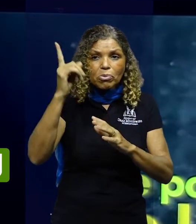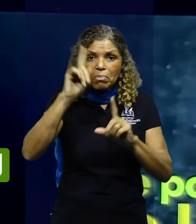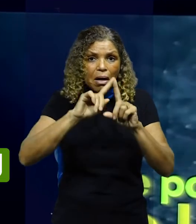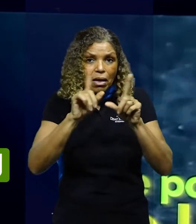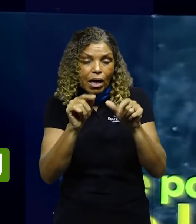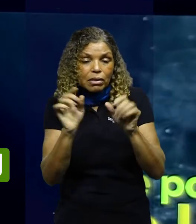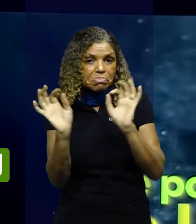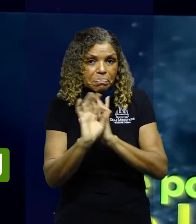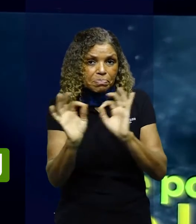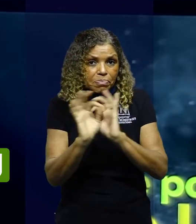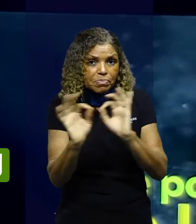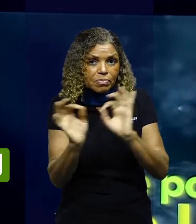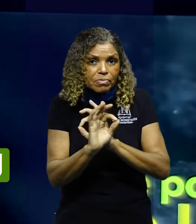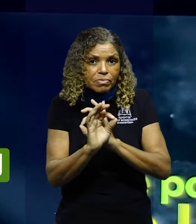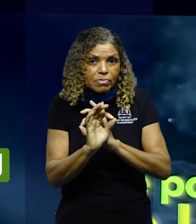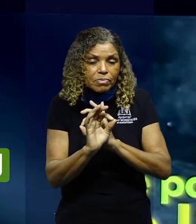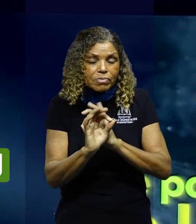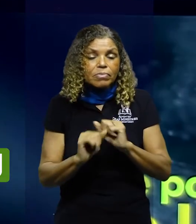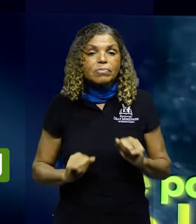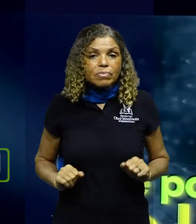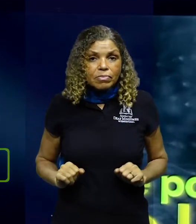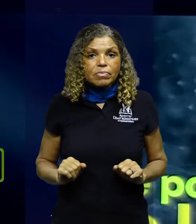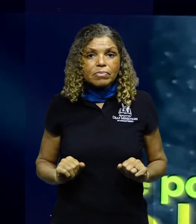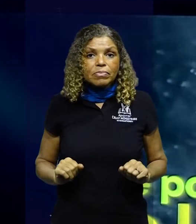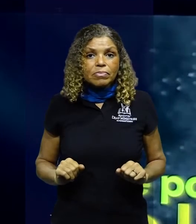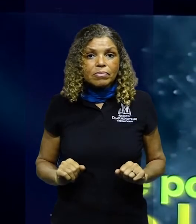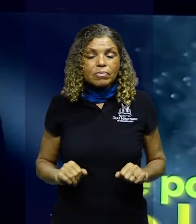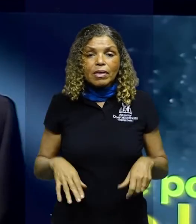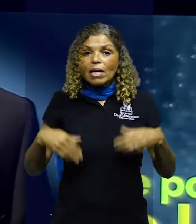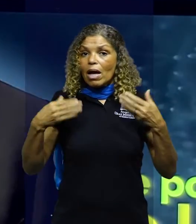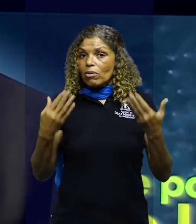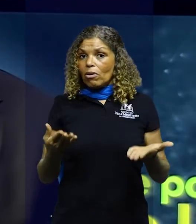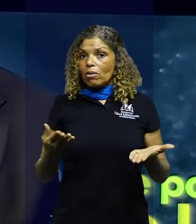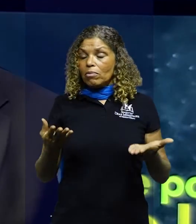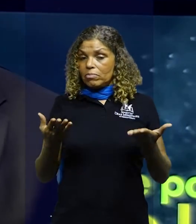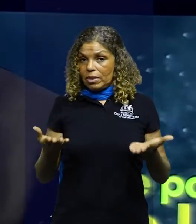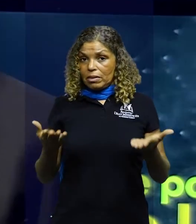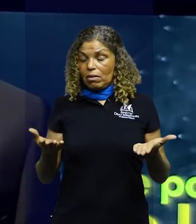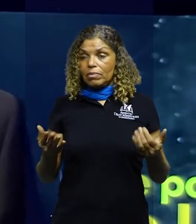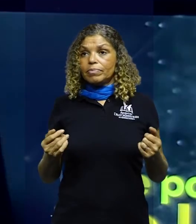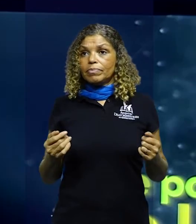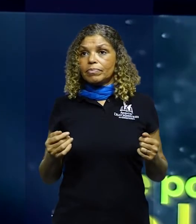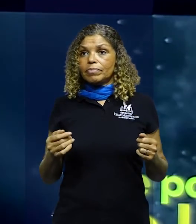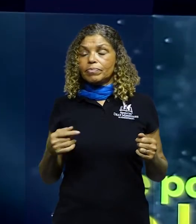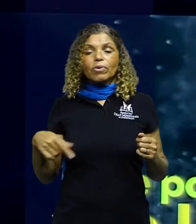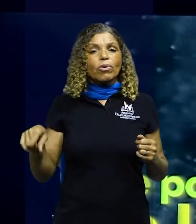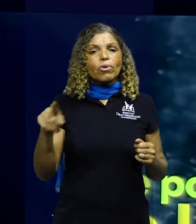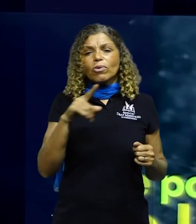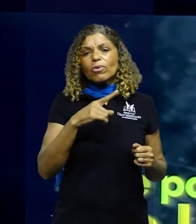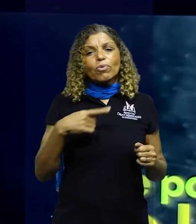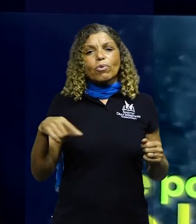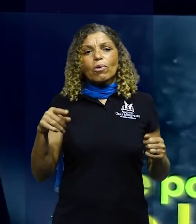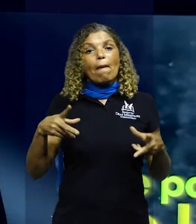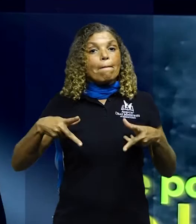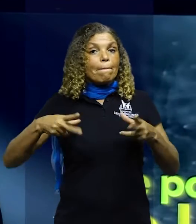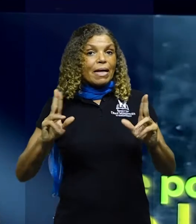pas de bonheur sans Dieu. Alors que nous sommes dans cette période où beaucoup